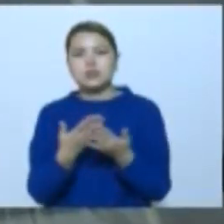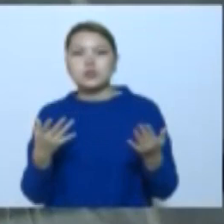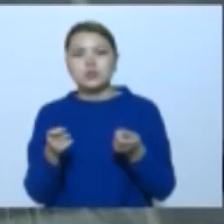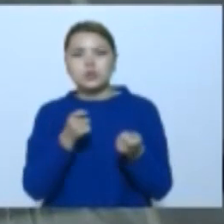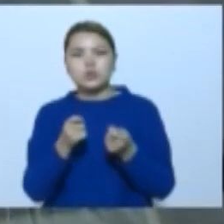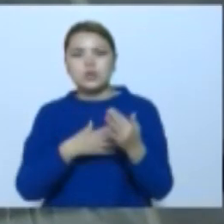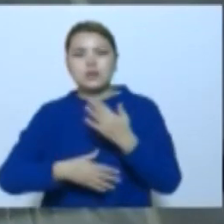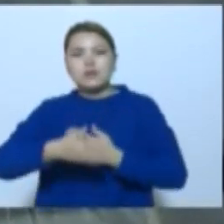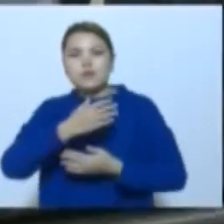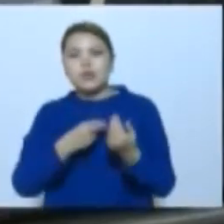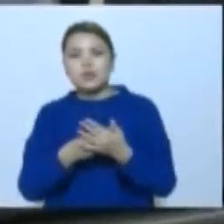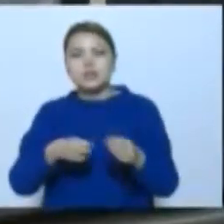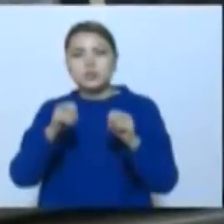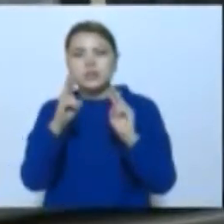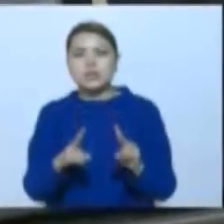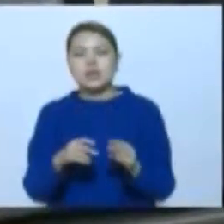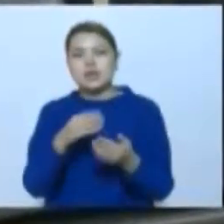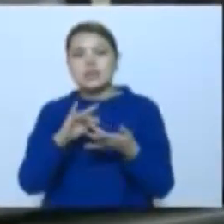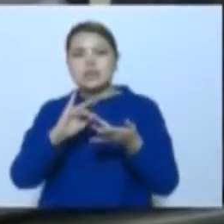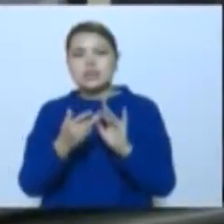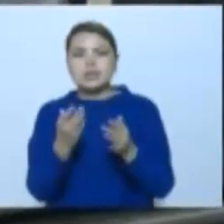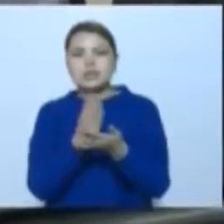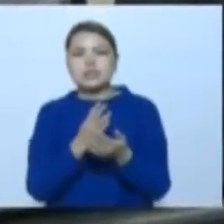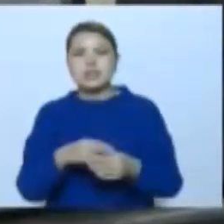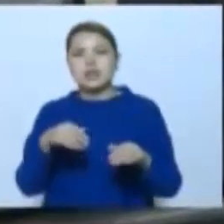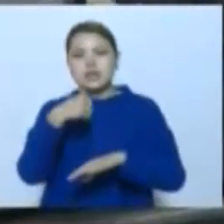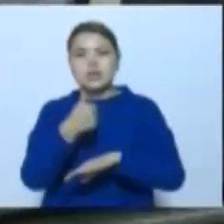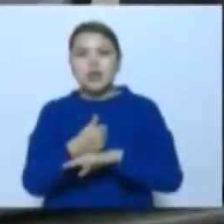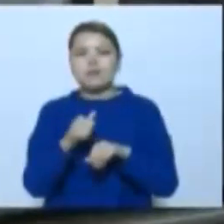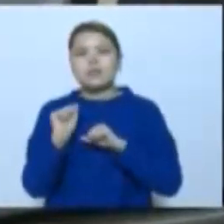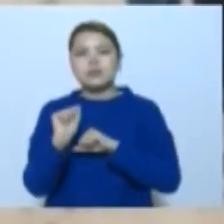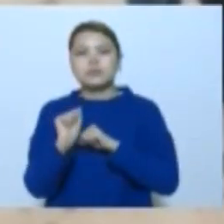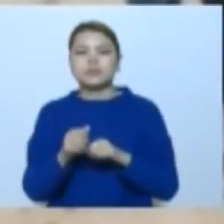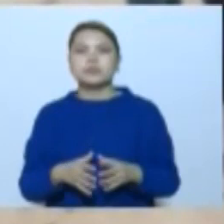людей с ограниченными возможностями системы GPS главное безопасность